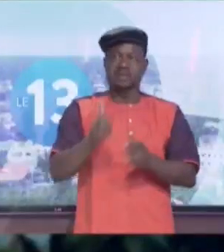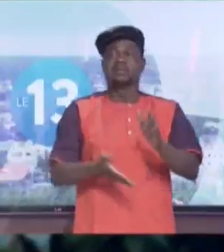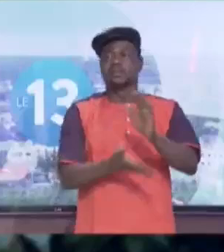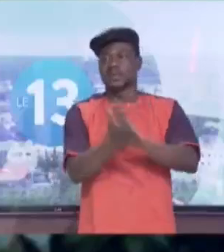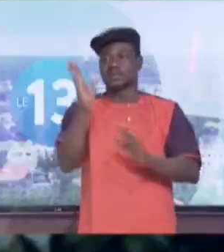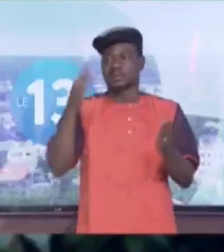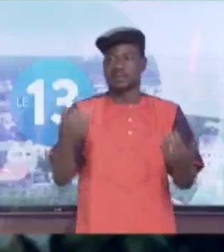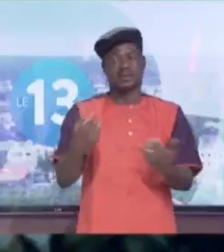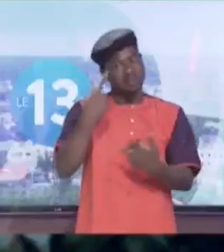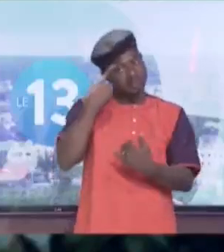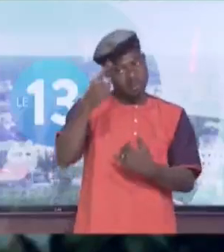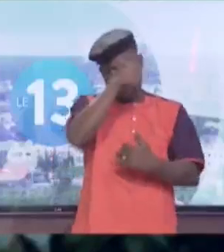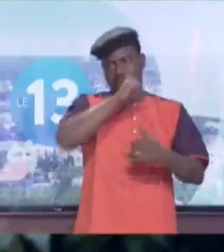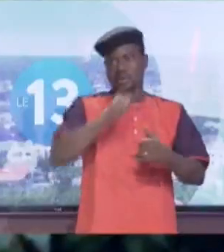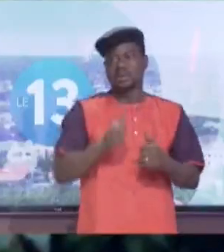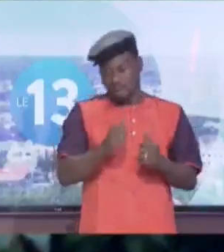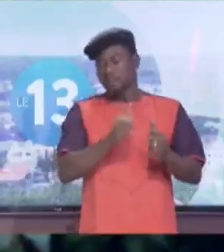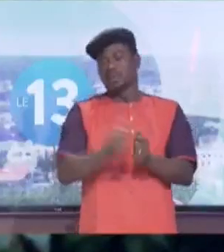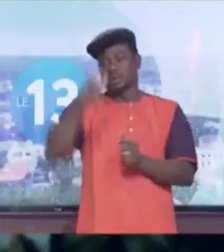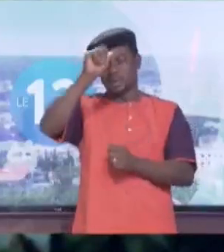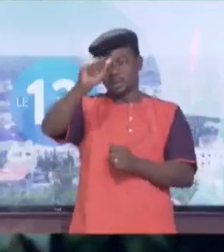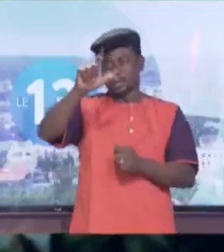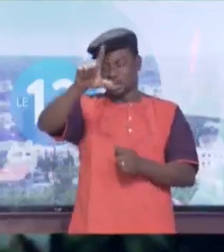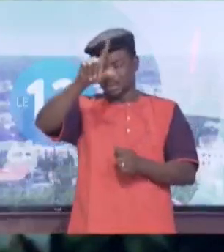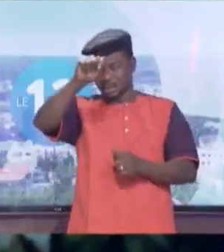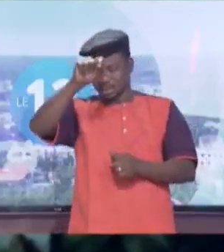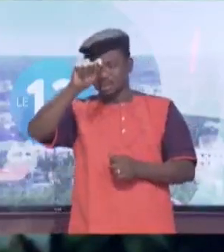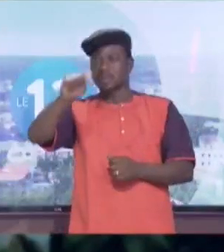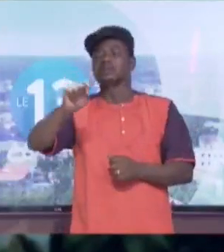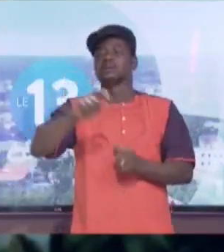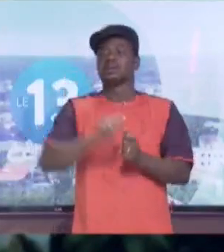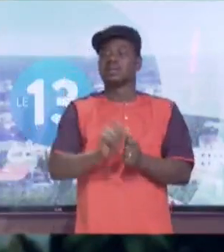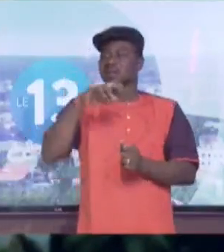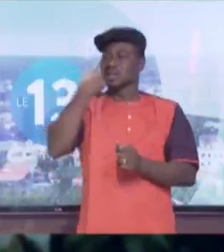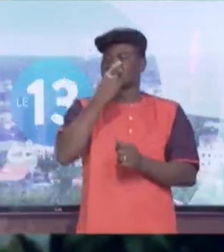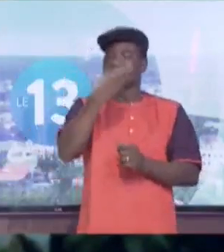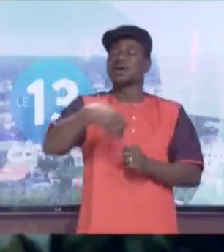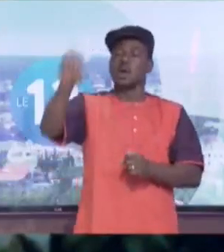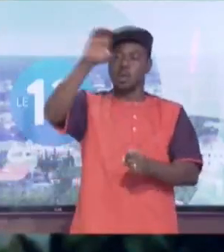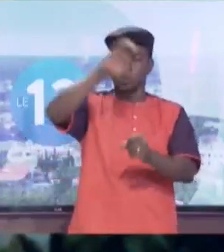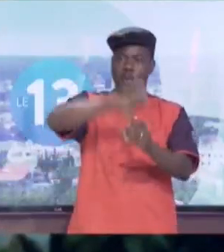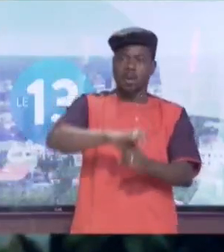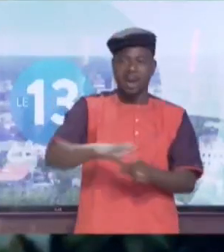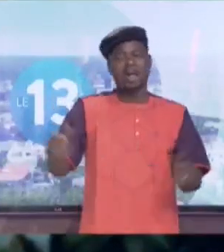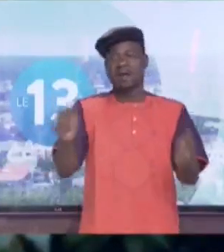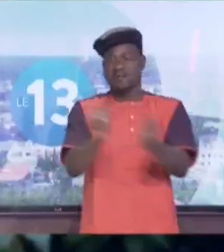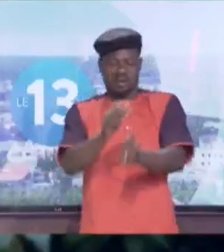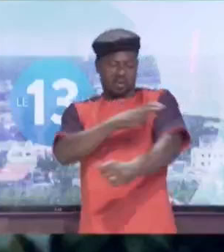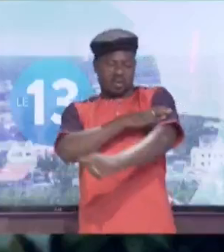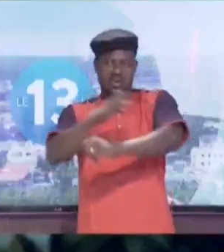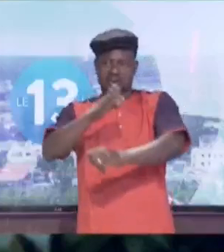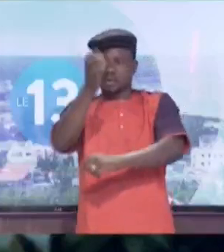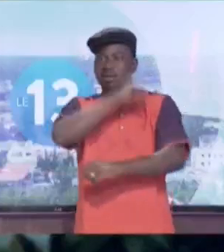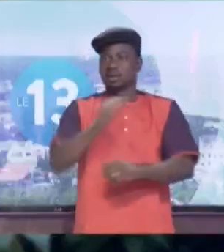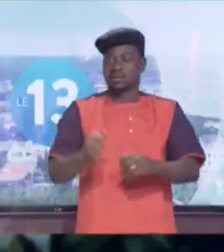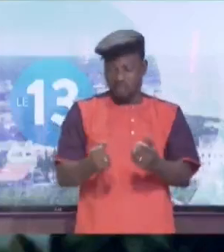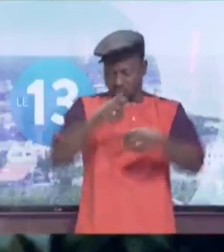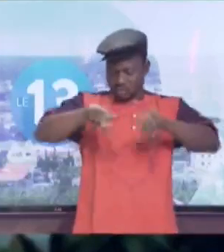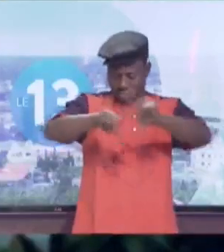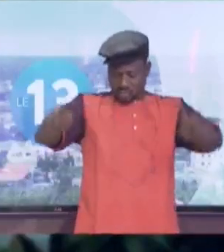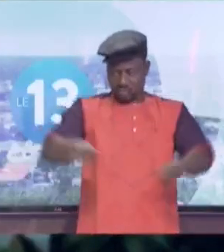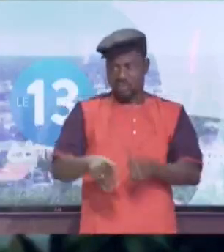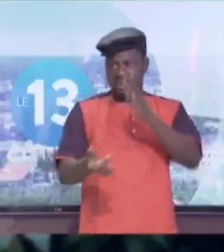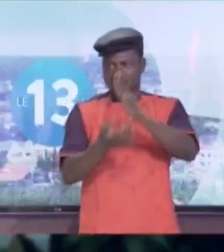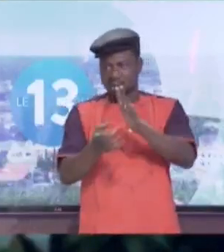Alors en présent pour l'Assemblée législative de transition qui contribue par le renforcement du plateau technique